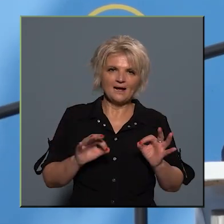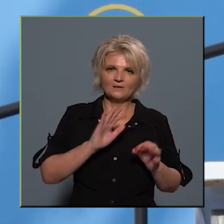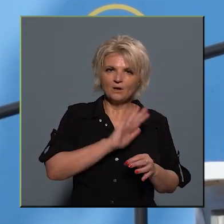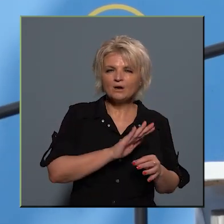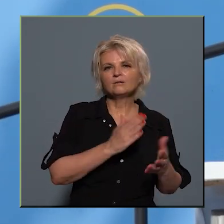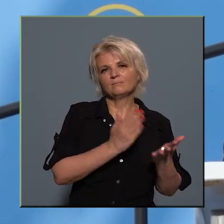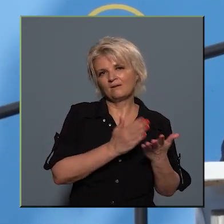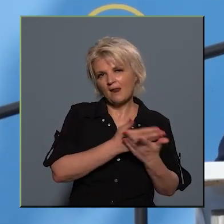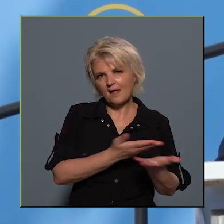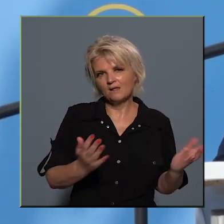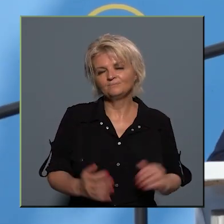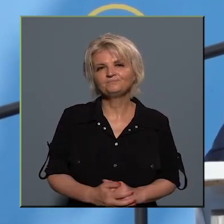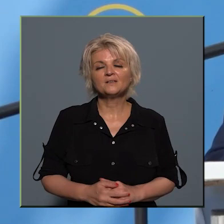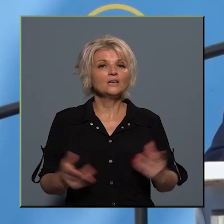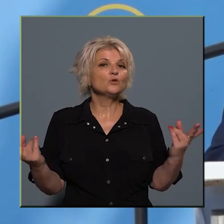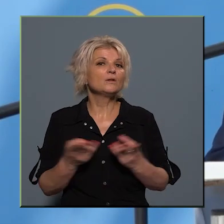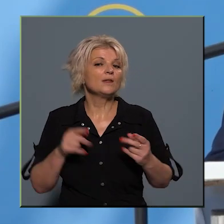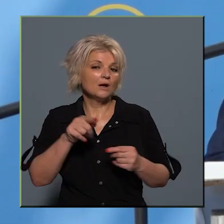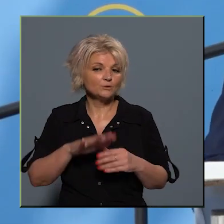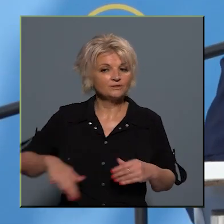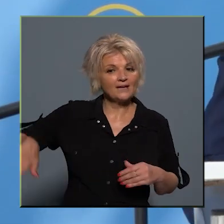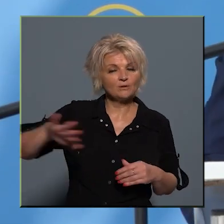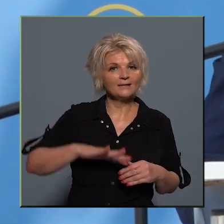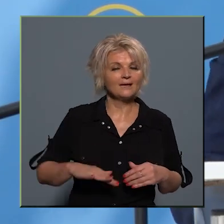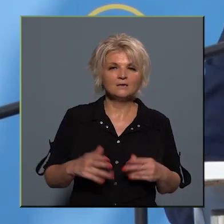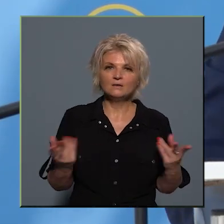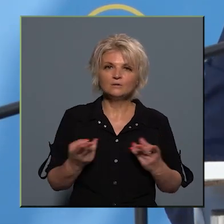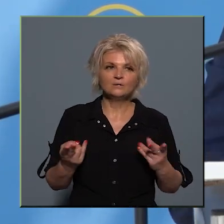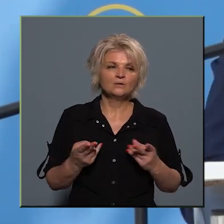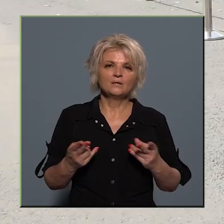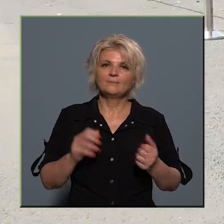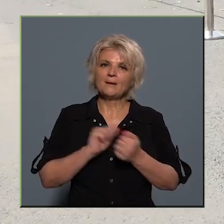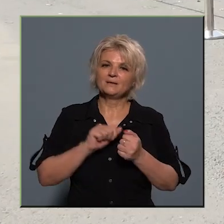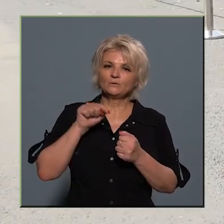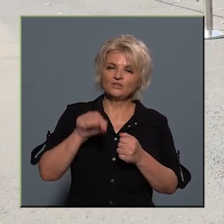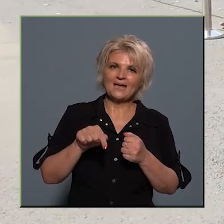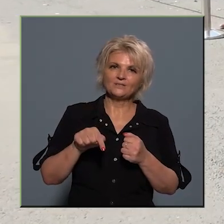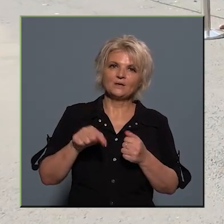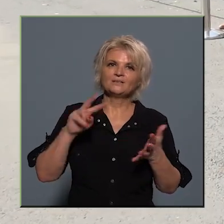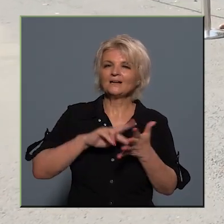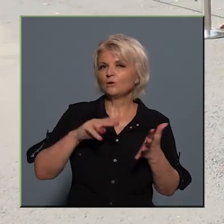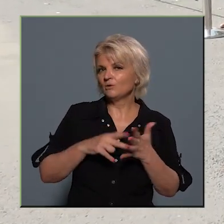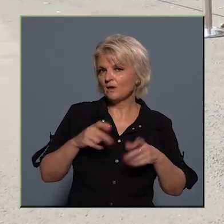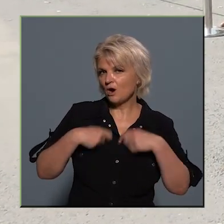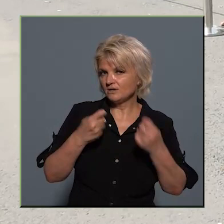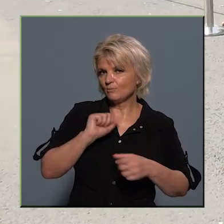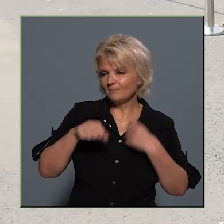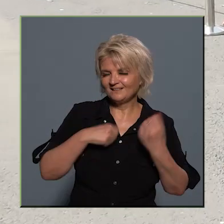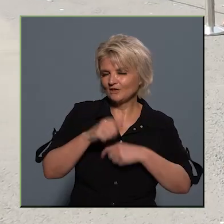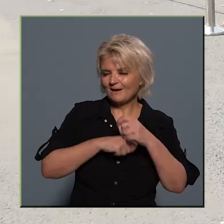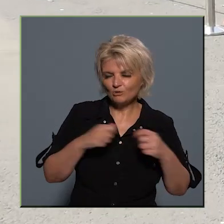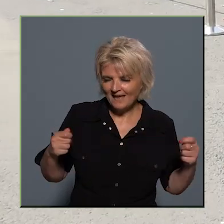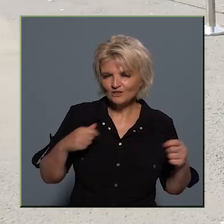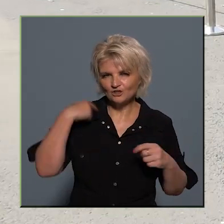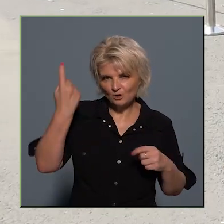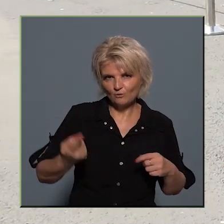iparági lehetőségek megfelel, és hol vannak azok a területek, ahol mondjuk egyébként nem feltétlenül ezek a technológiák adják a mobilitás megoldásainak